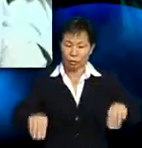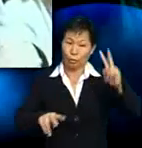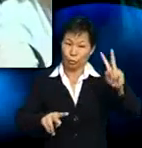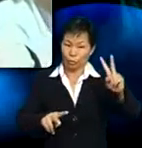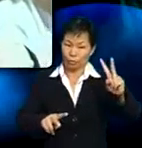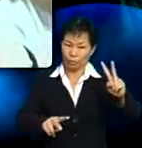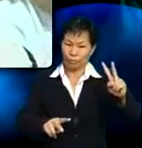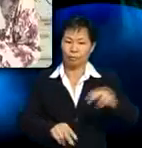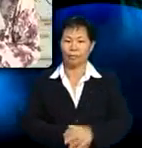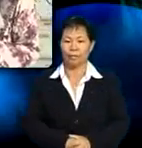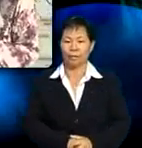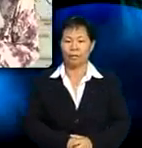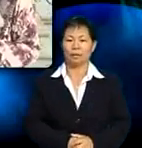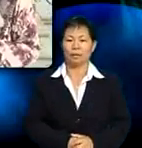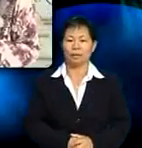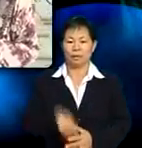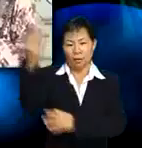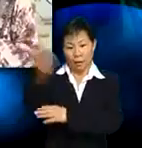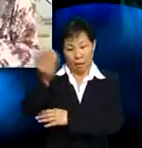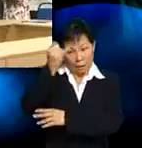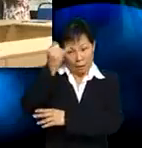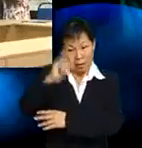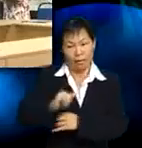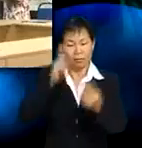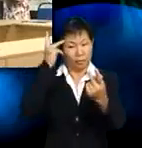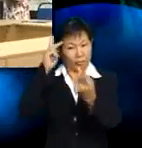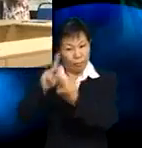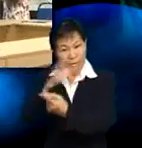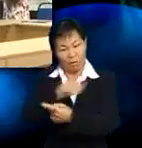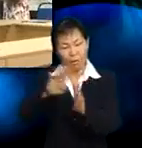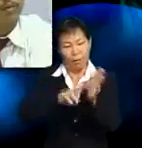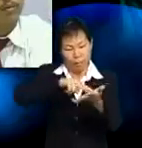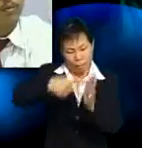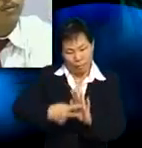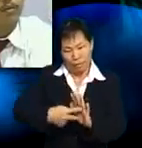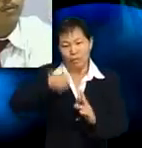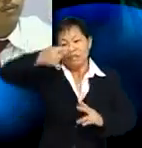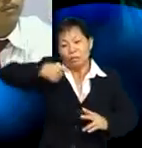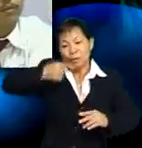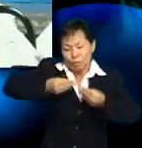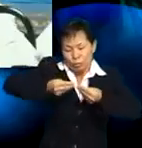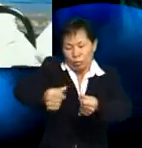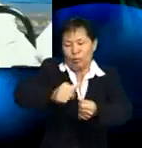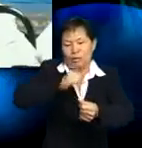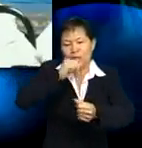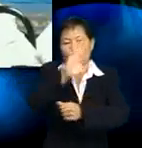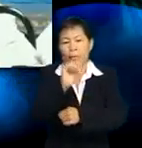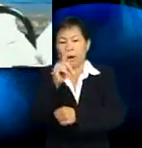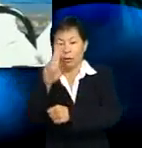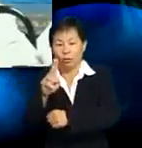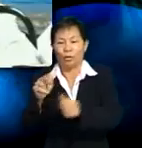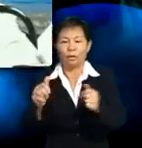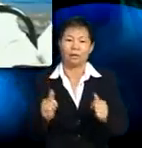yang kedua yaitu Iman Iman telah menyampaikan ide yang benar dan bermakna sebutan yang fasih tetapi tidak baku